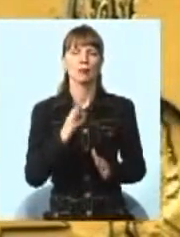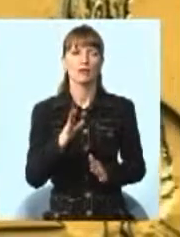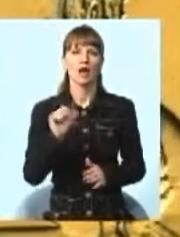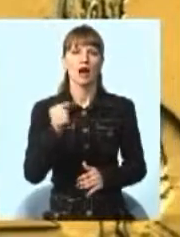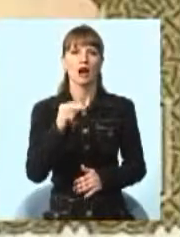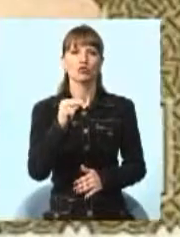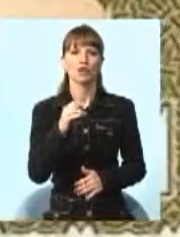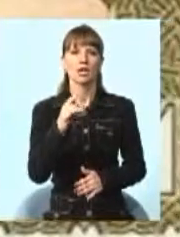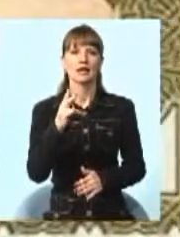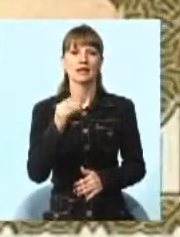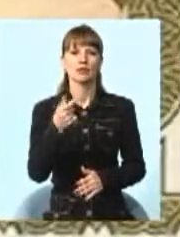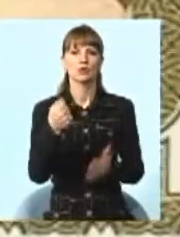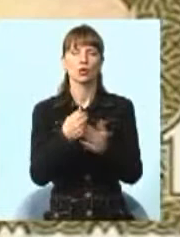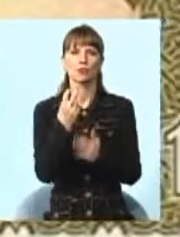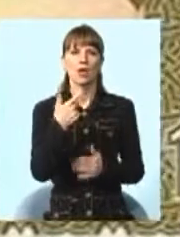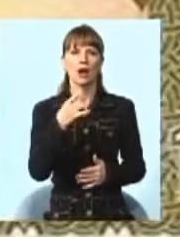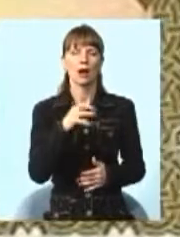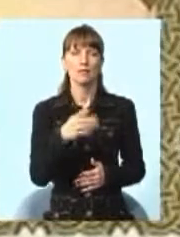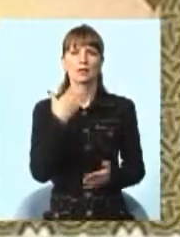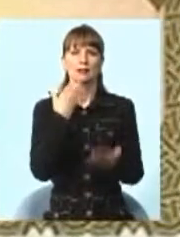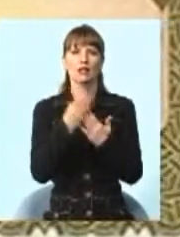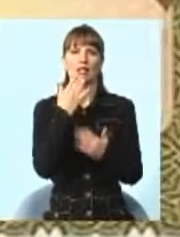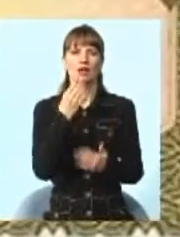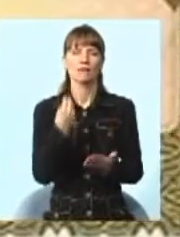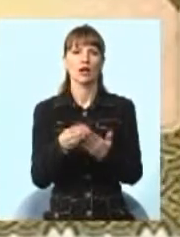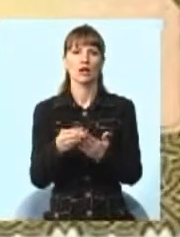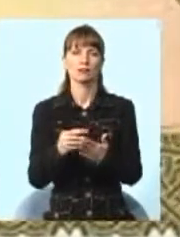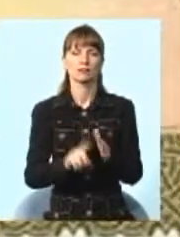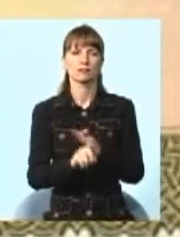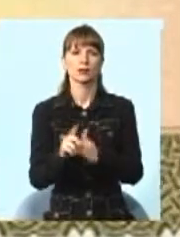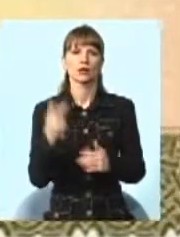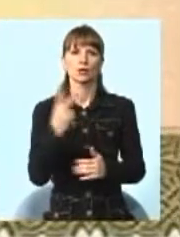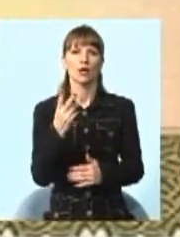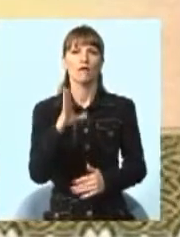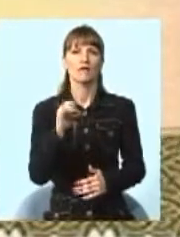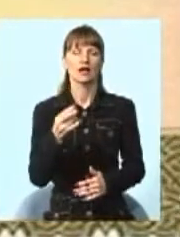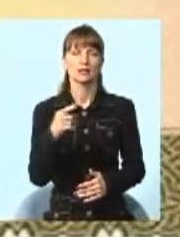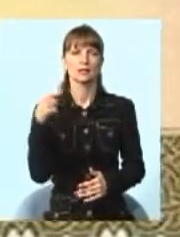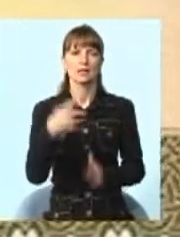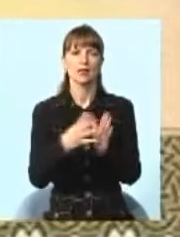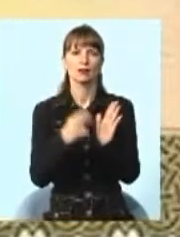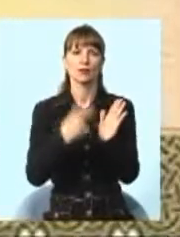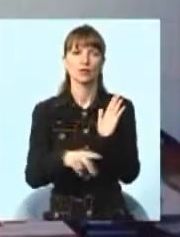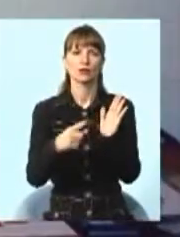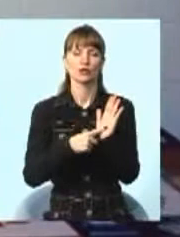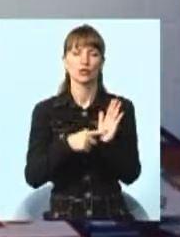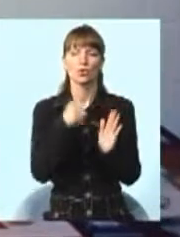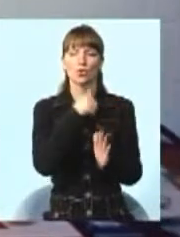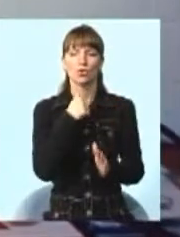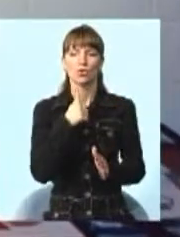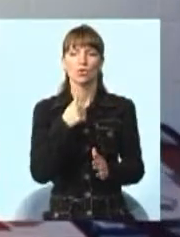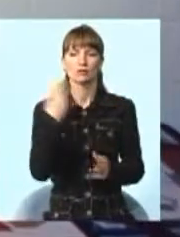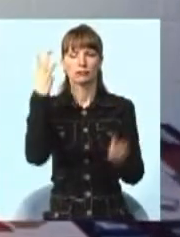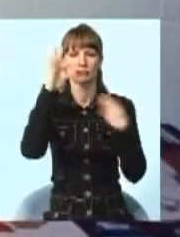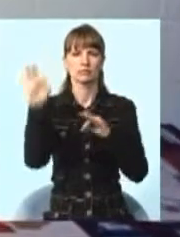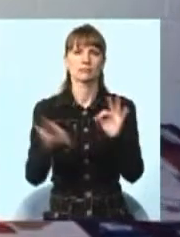– до 200 грам. Свою національну валюту Україна ввела в обіг 2 вересня 1996 року. Дизайн